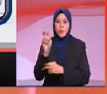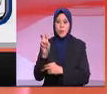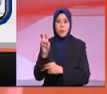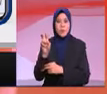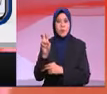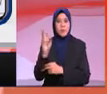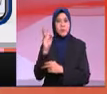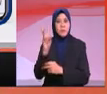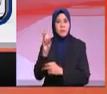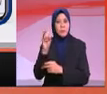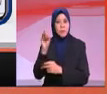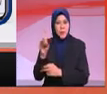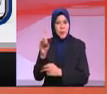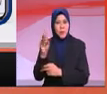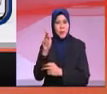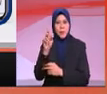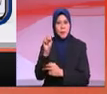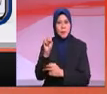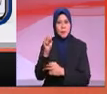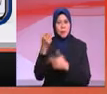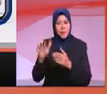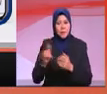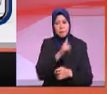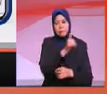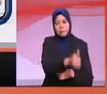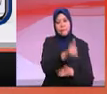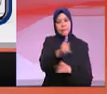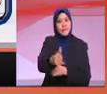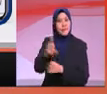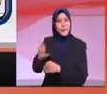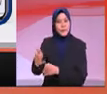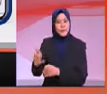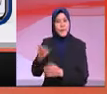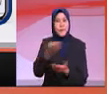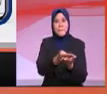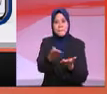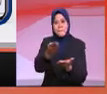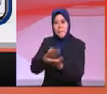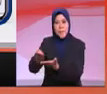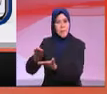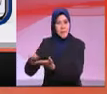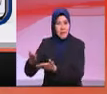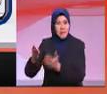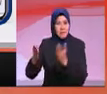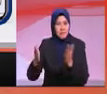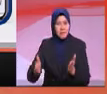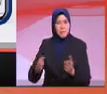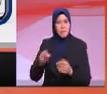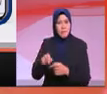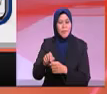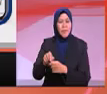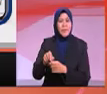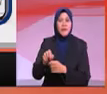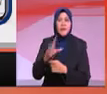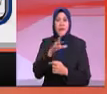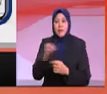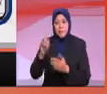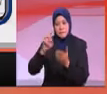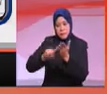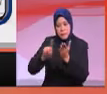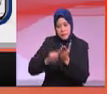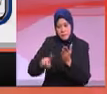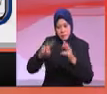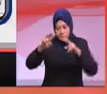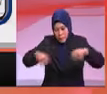17,260 kes yang telah mengunjungi pusat membeli belah tersebut. Lepas tu daripada situ kita lihat